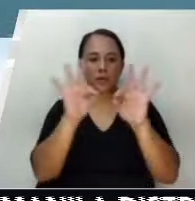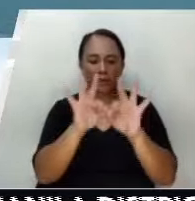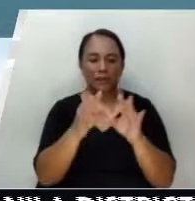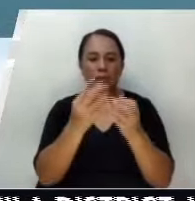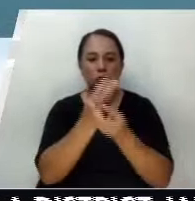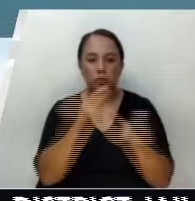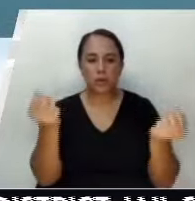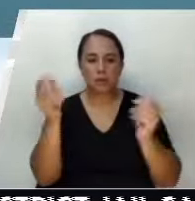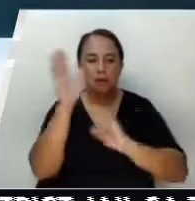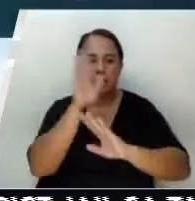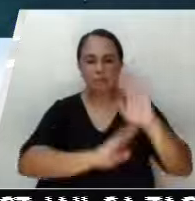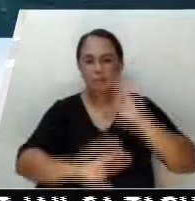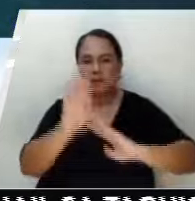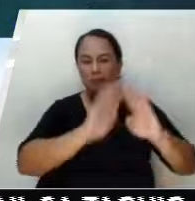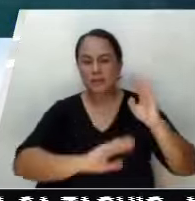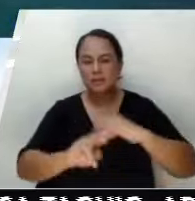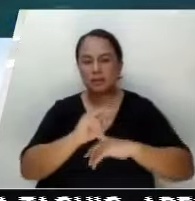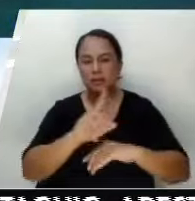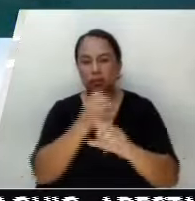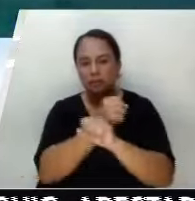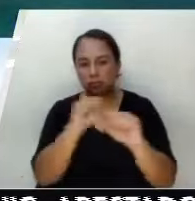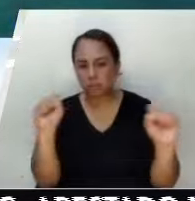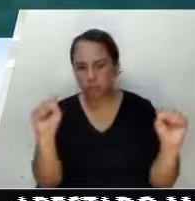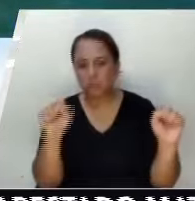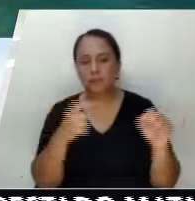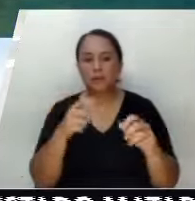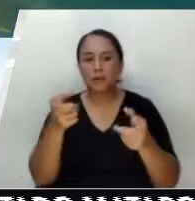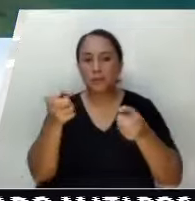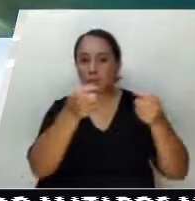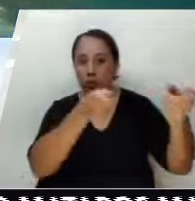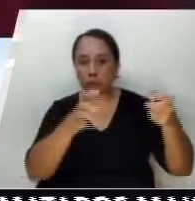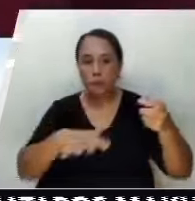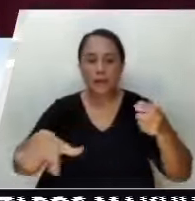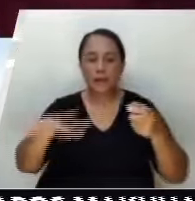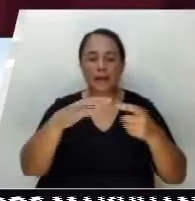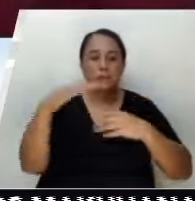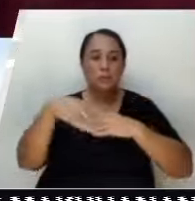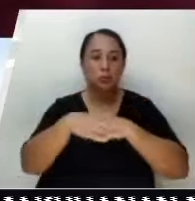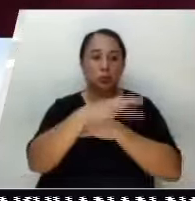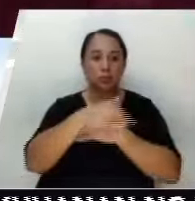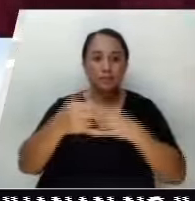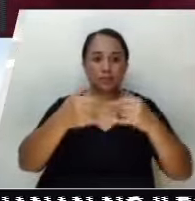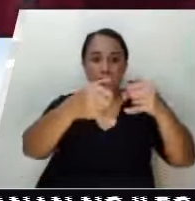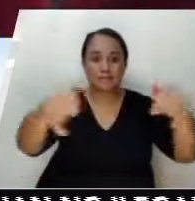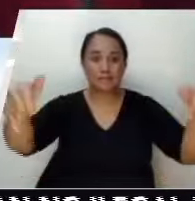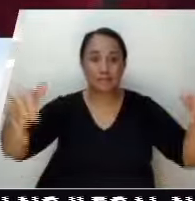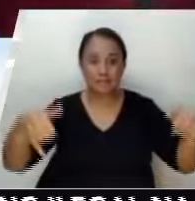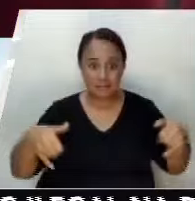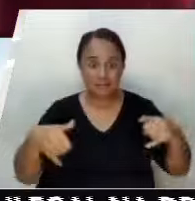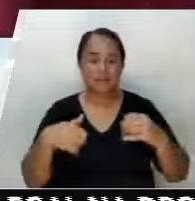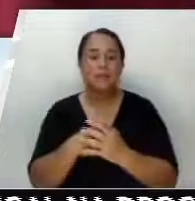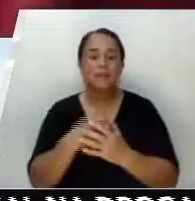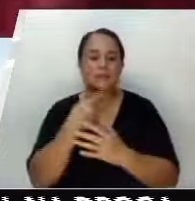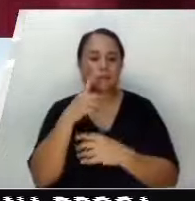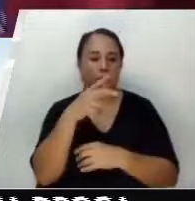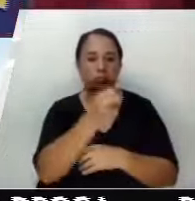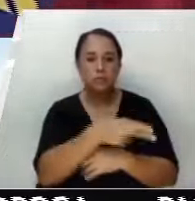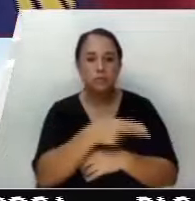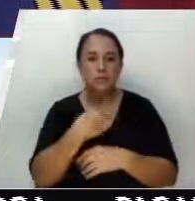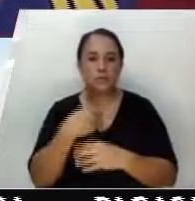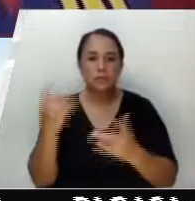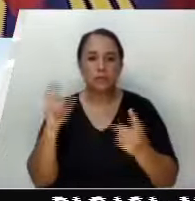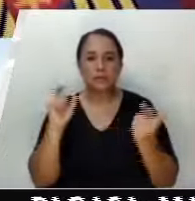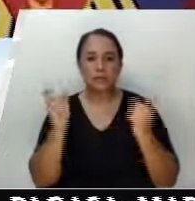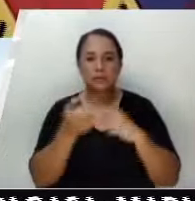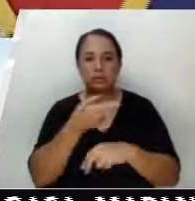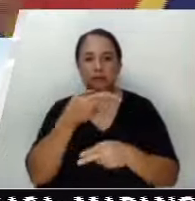sa pambansang seguridad, soberanya at maritime jurisdiction. Iniutos dito ang pagbabago ng pangalan ng